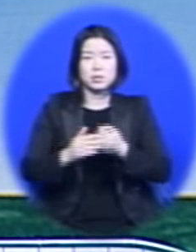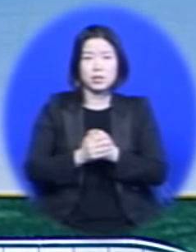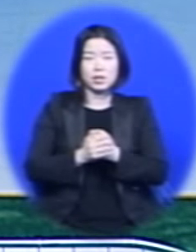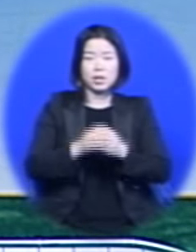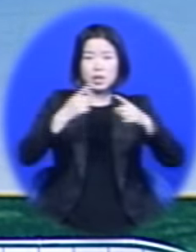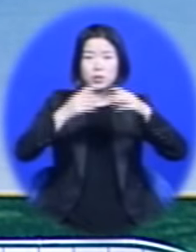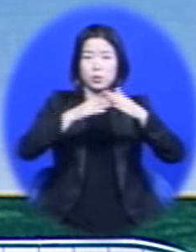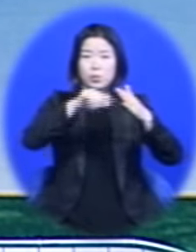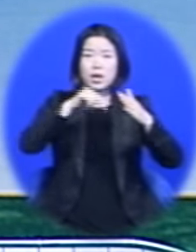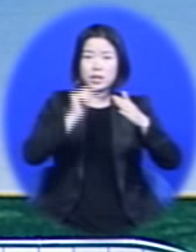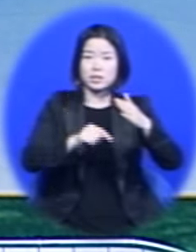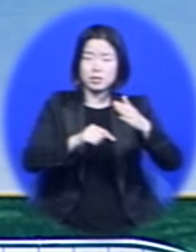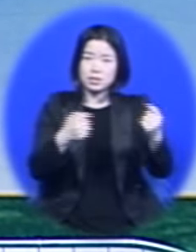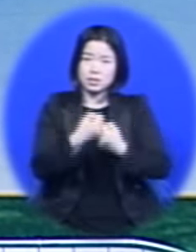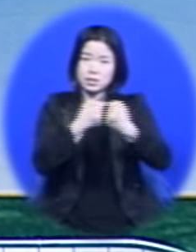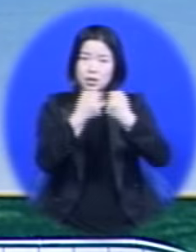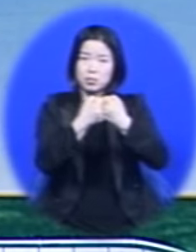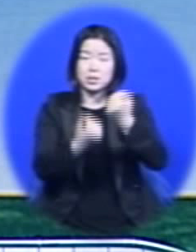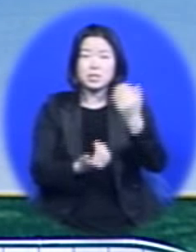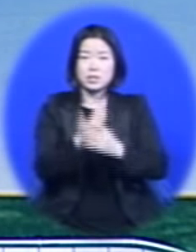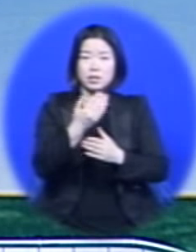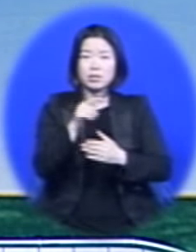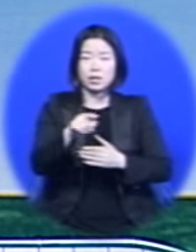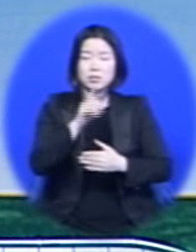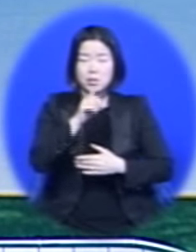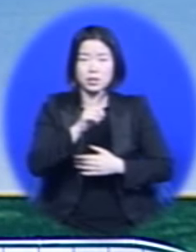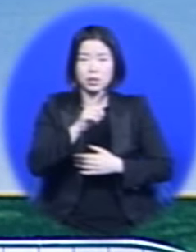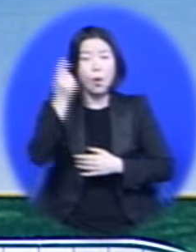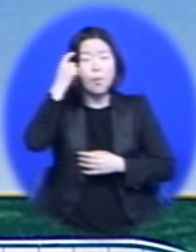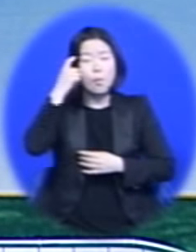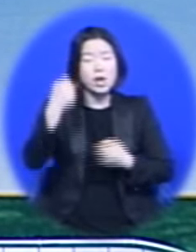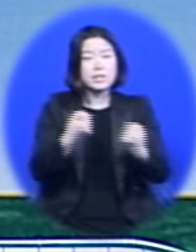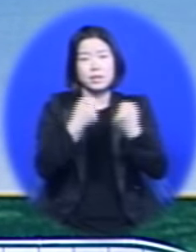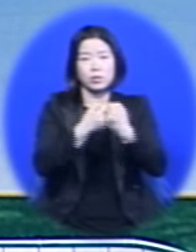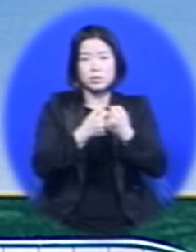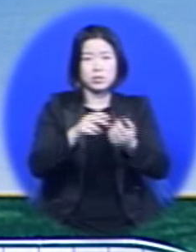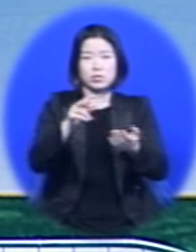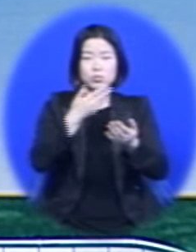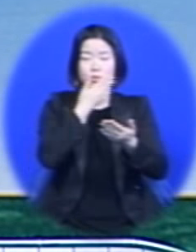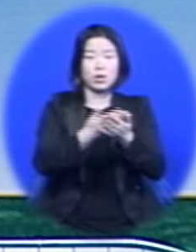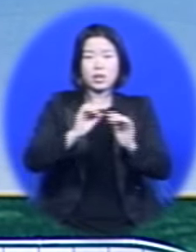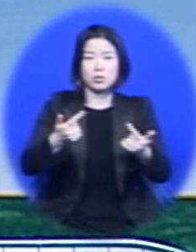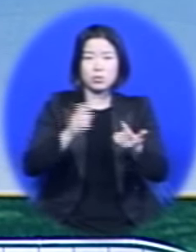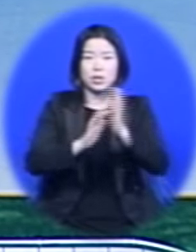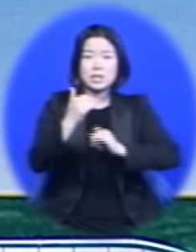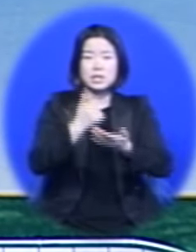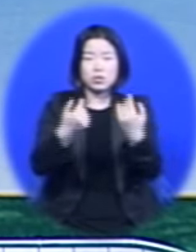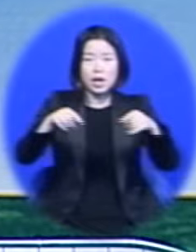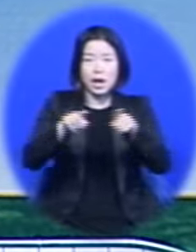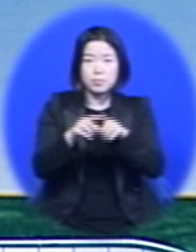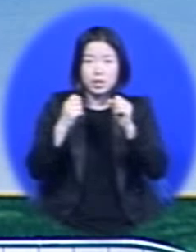교회 안에서 싸움이 생겼다는 말은 왜 싸웠느냐가 중요한 게 아니고 예수님이 함께